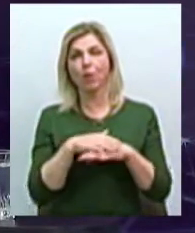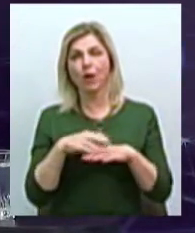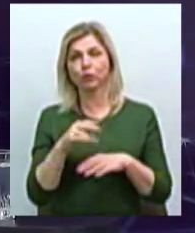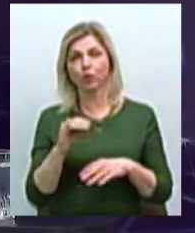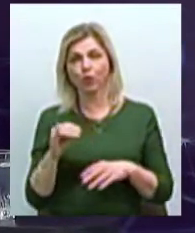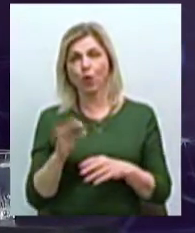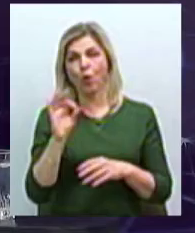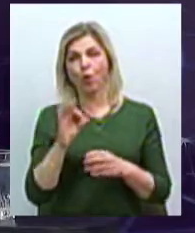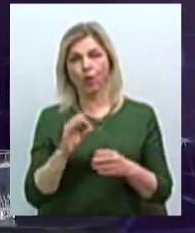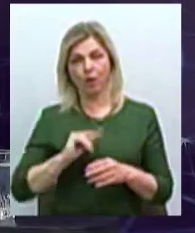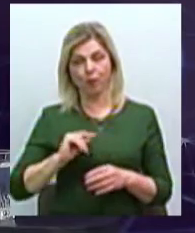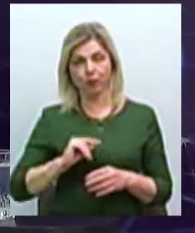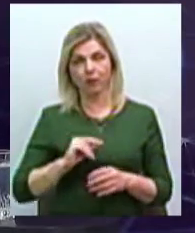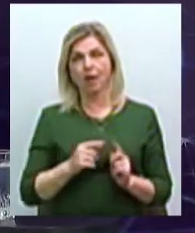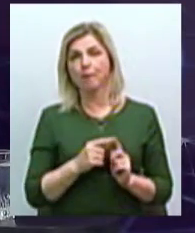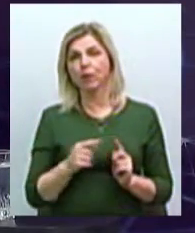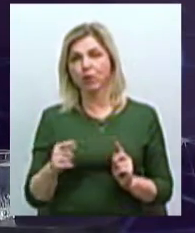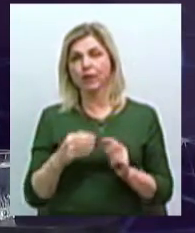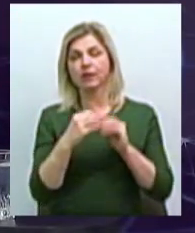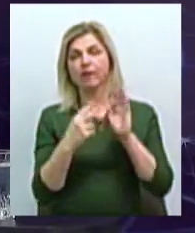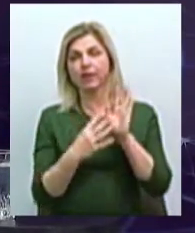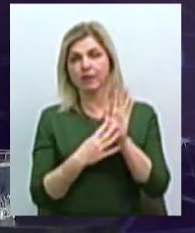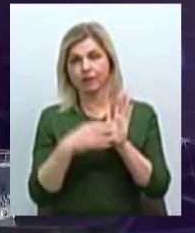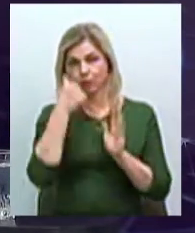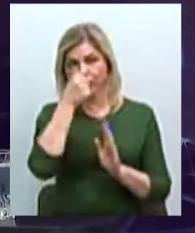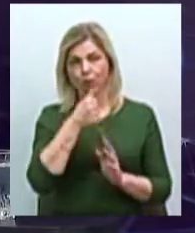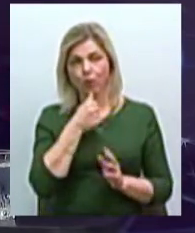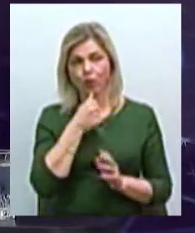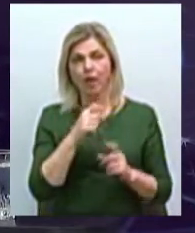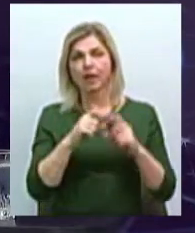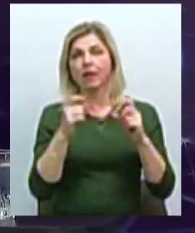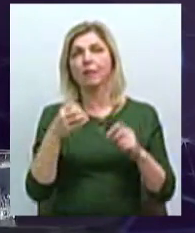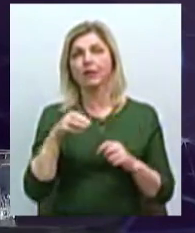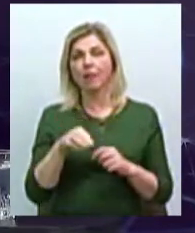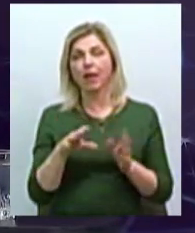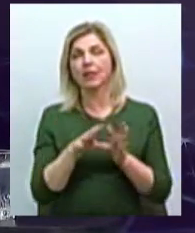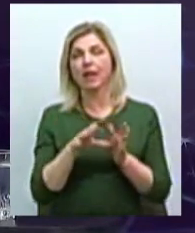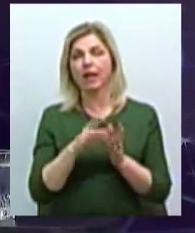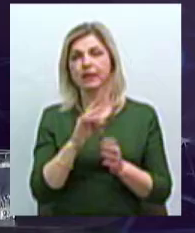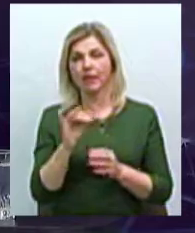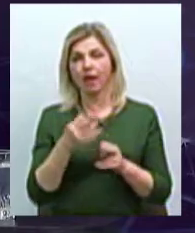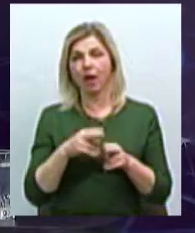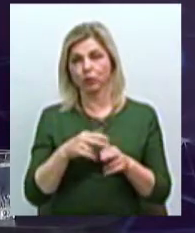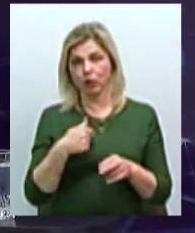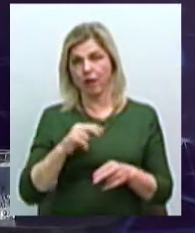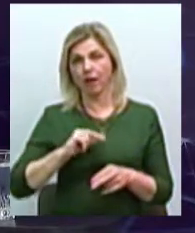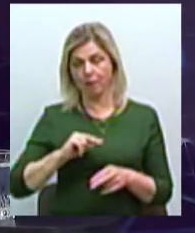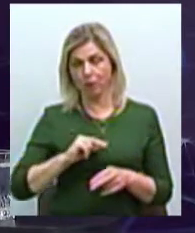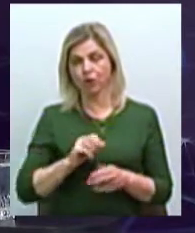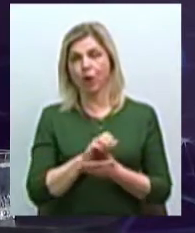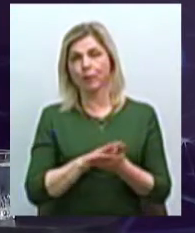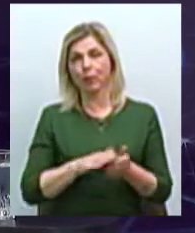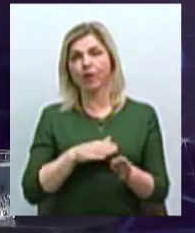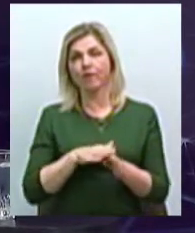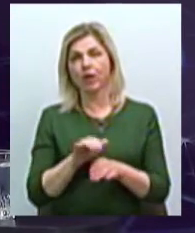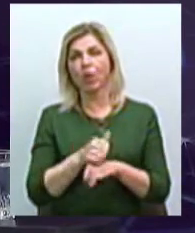щодо роботи. Протягом 2019 року департамент енергетики, яким я опікуюсь, продовжував реалізовувати основну